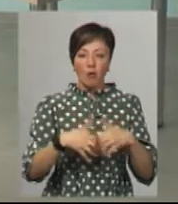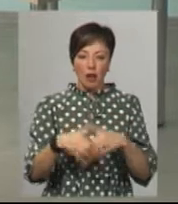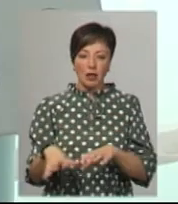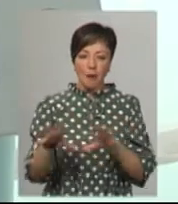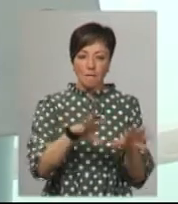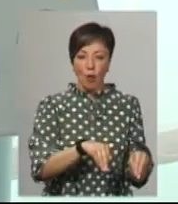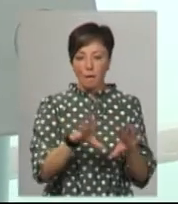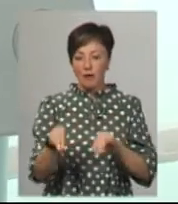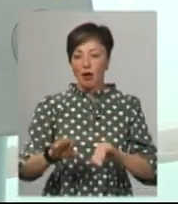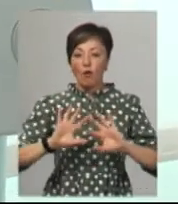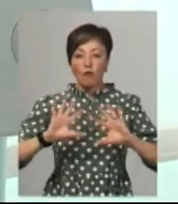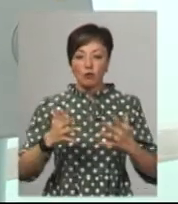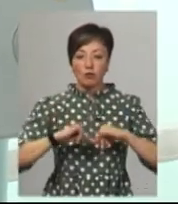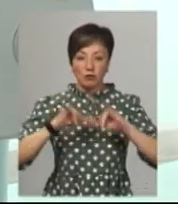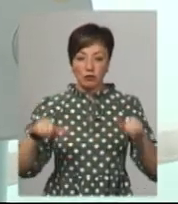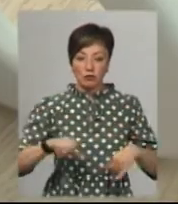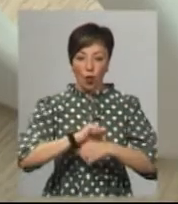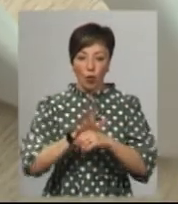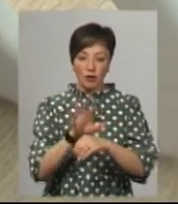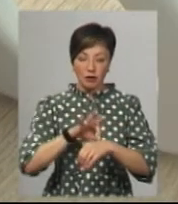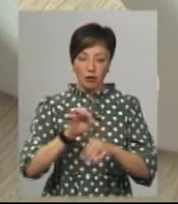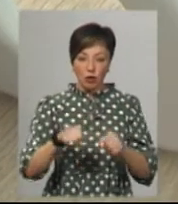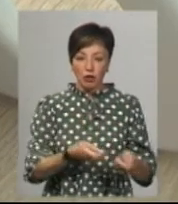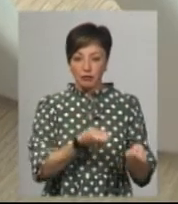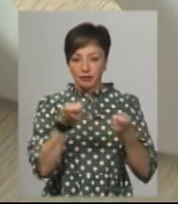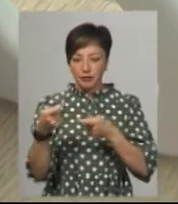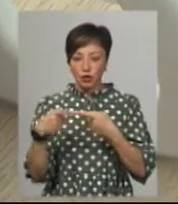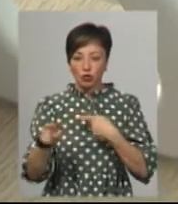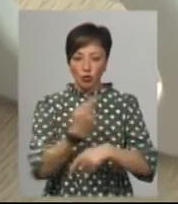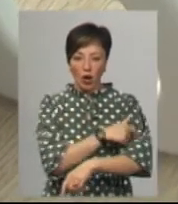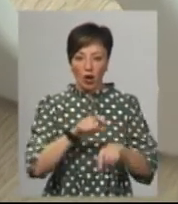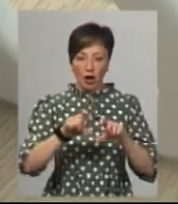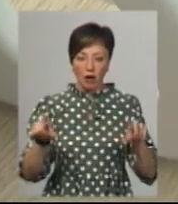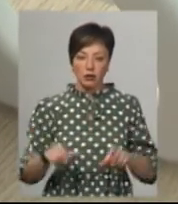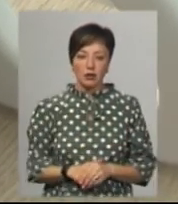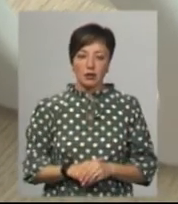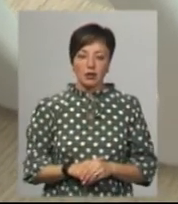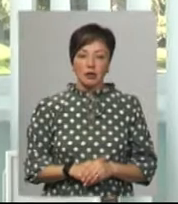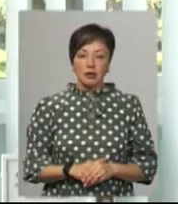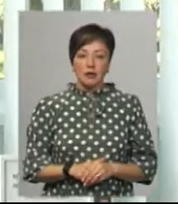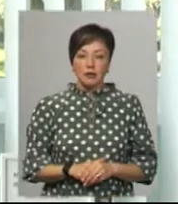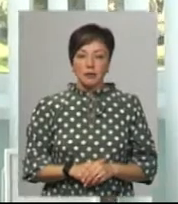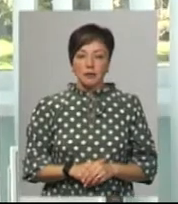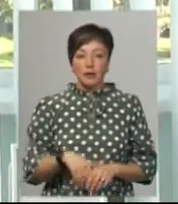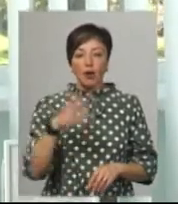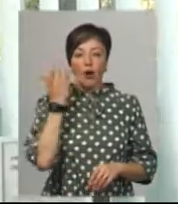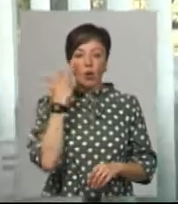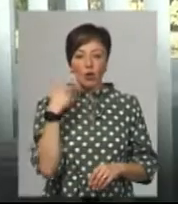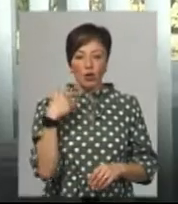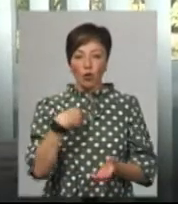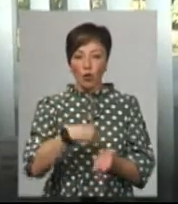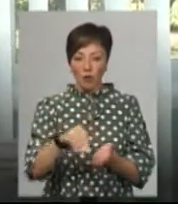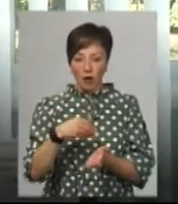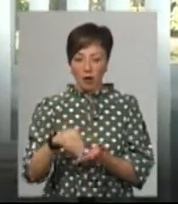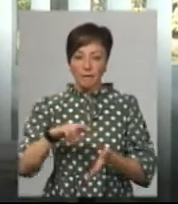мобільне. У разі спалаху захворювання на коронавірус його можна транспортувати в іншу лікарню, зазначає Борис Ткач. Коли ми